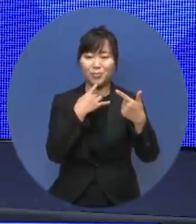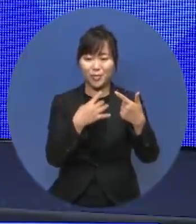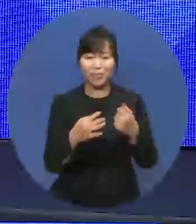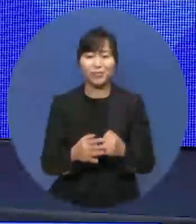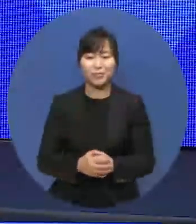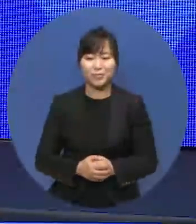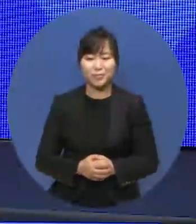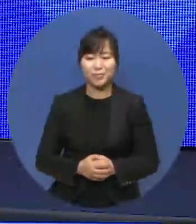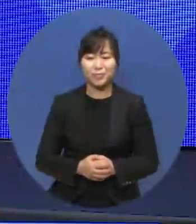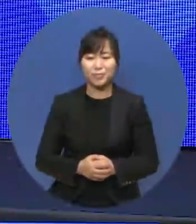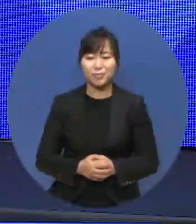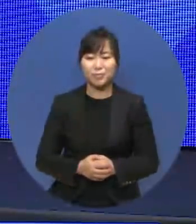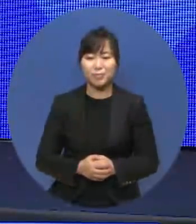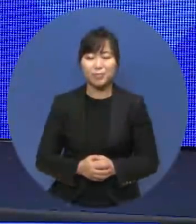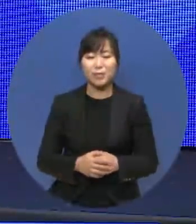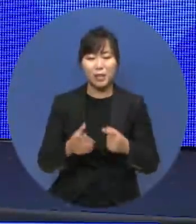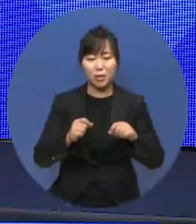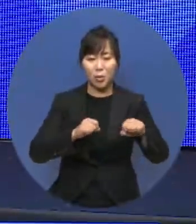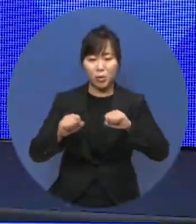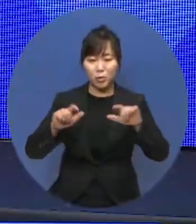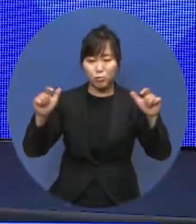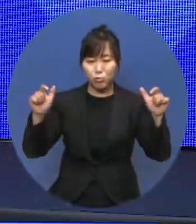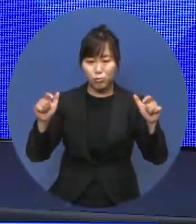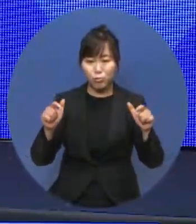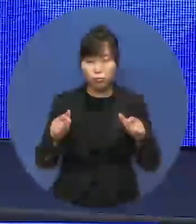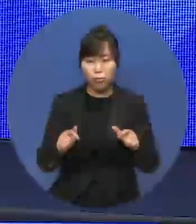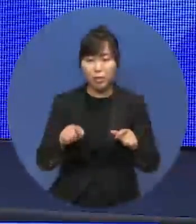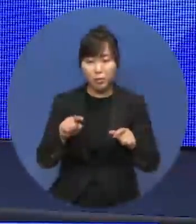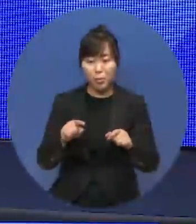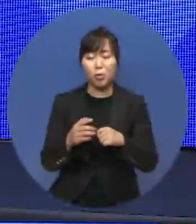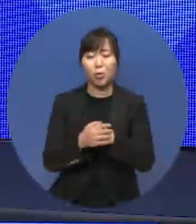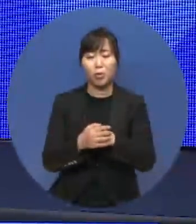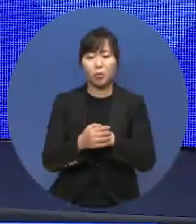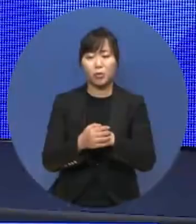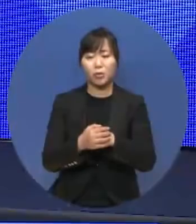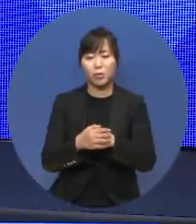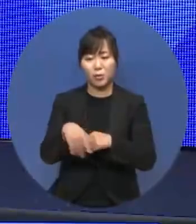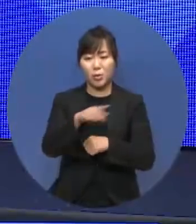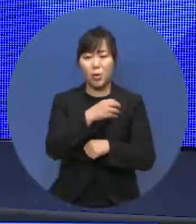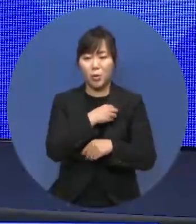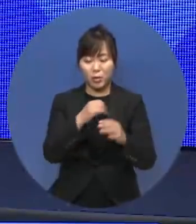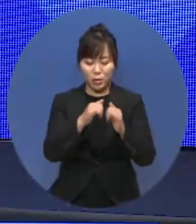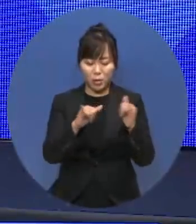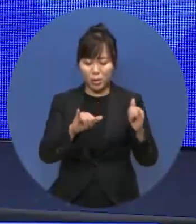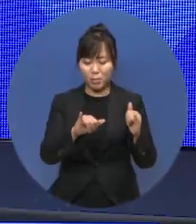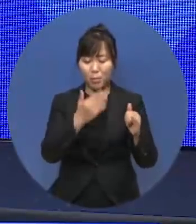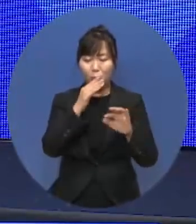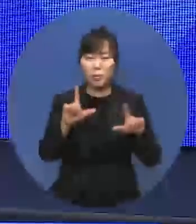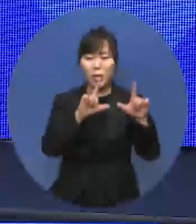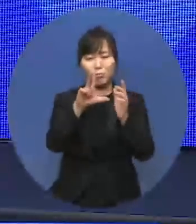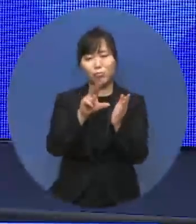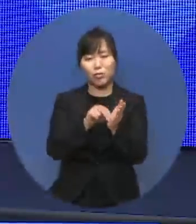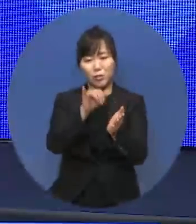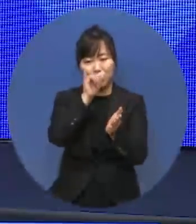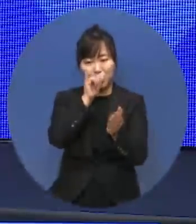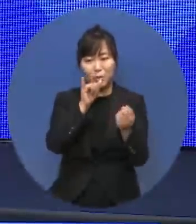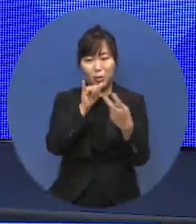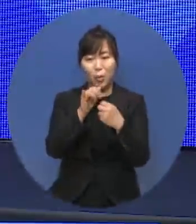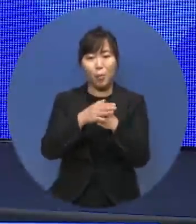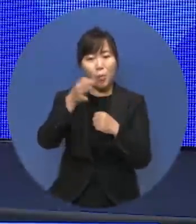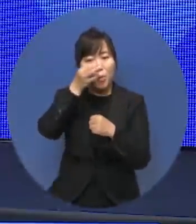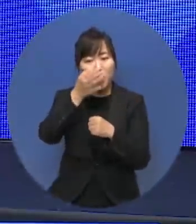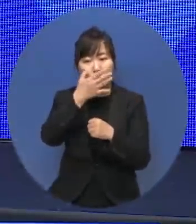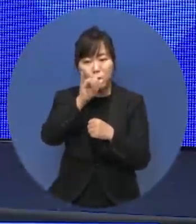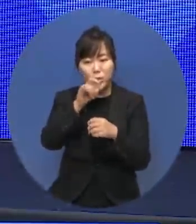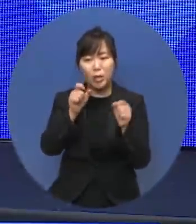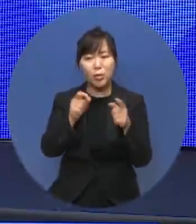그러니까 이렇게 활동이 줄어들었다는 거는 단원들한테는 되게 생계적인 위험도 되고요. 또 하나는 보여줄 수 있는